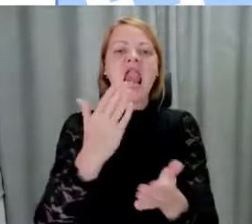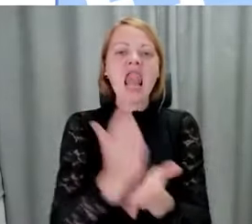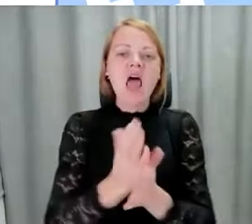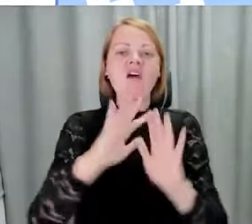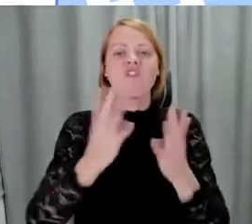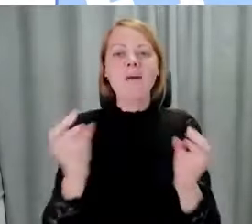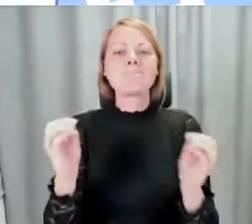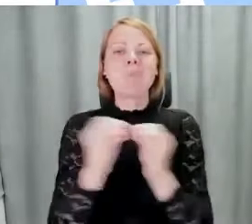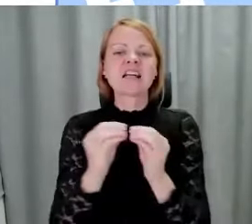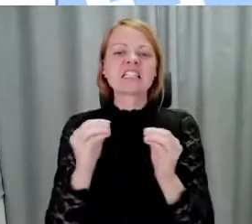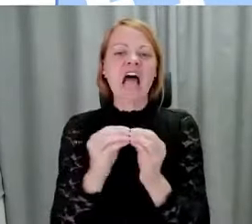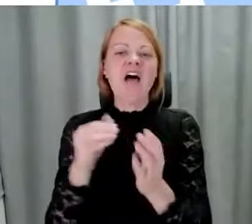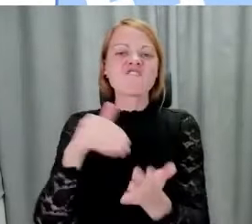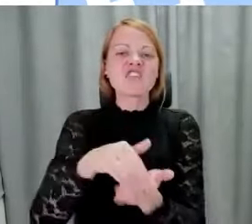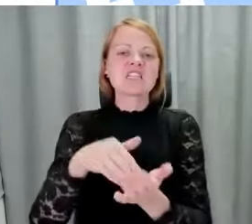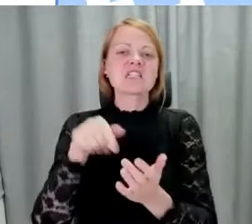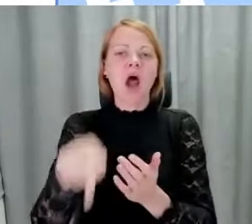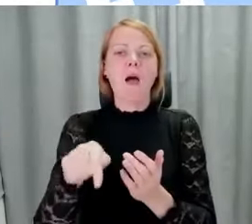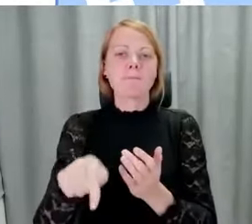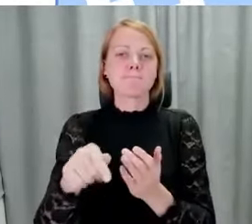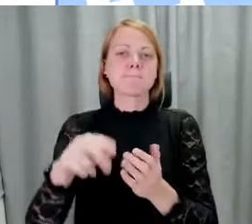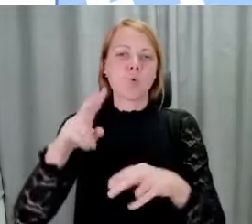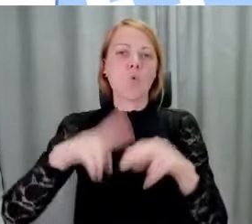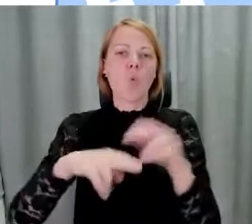būvi. Un viņai varēs būt